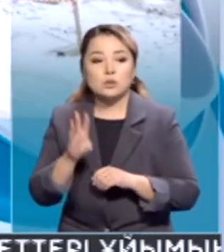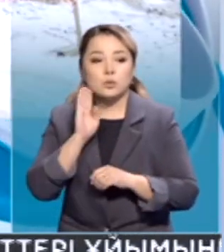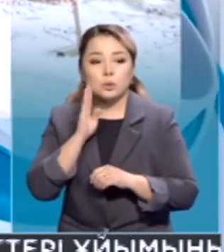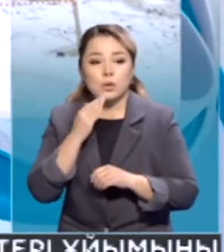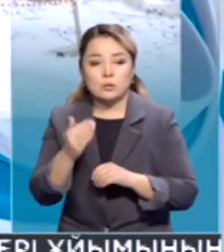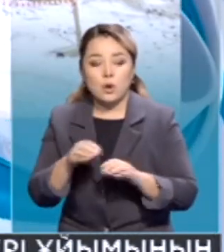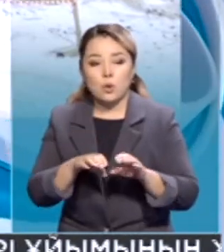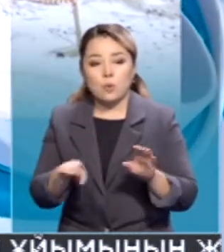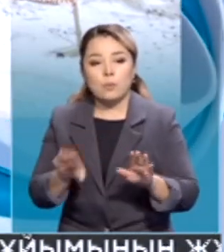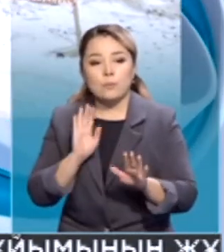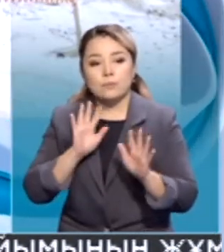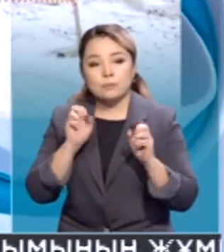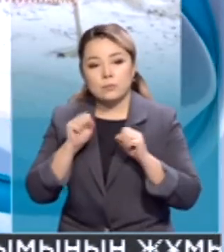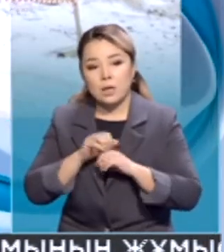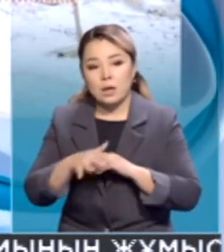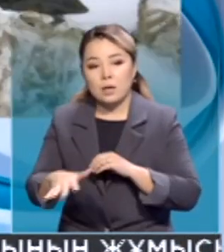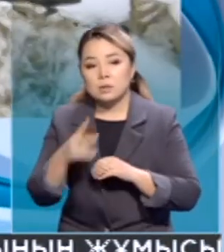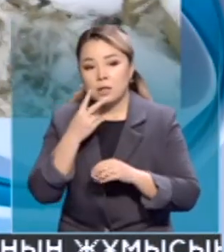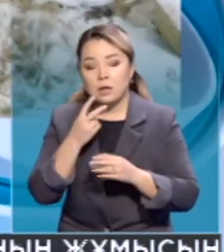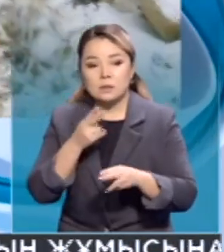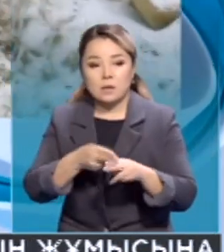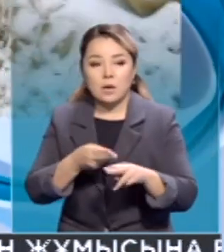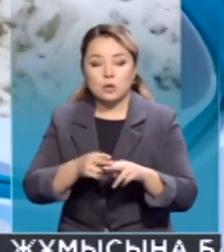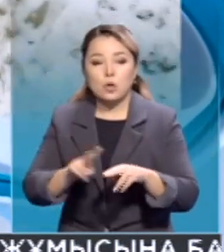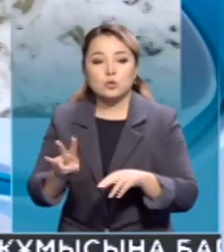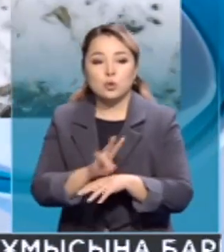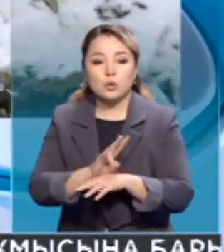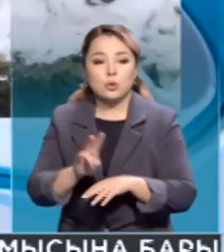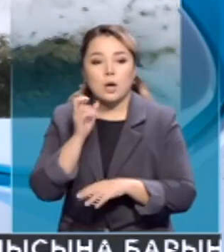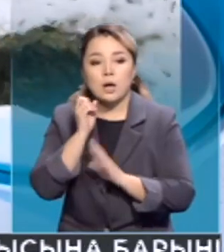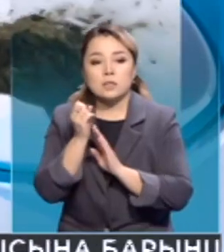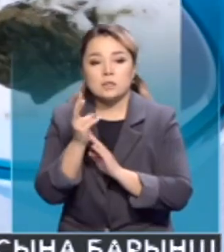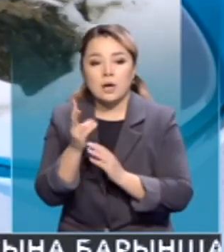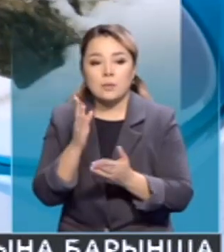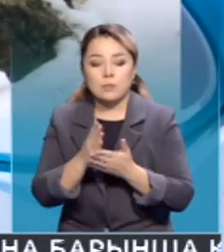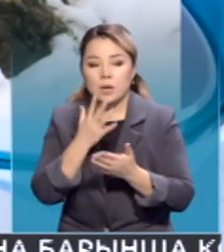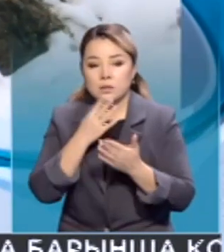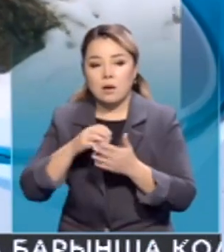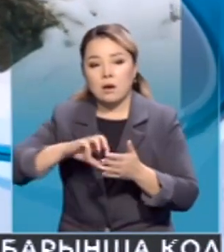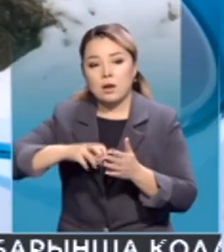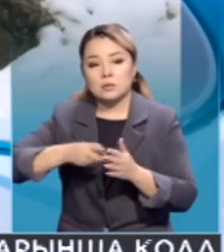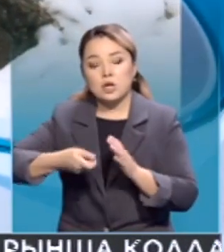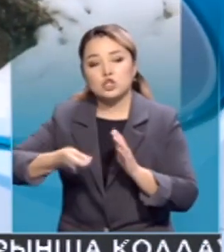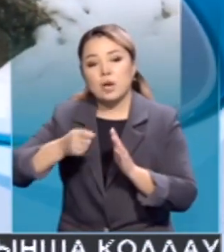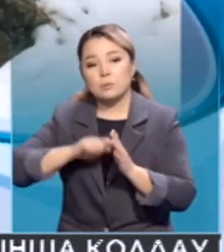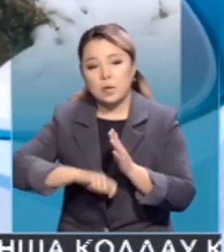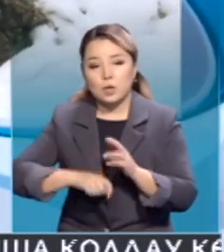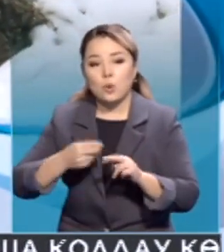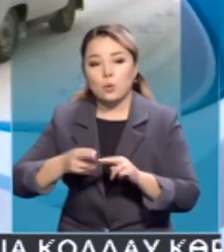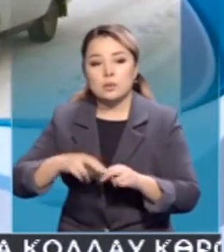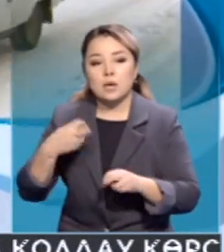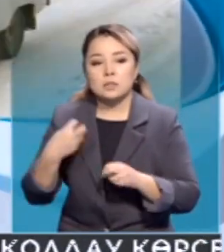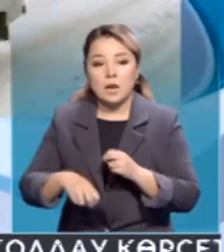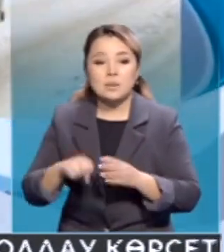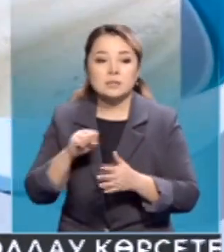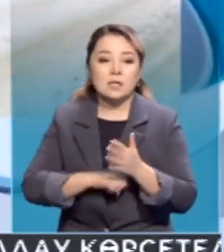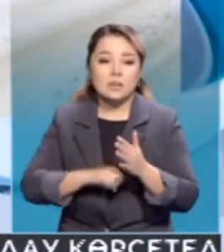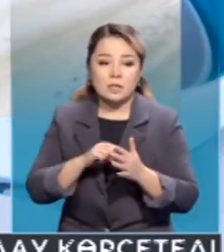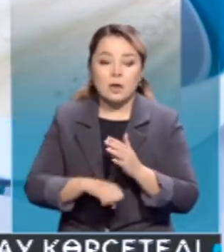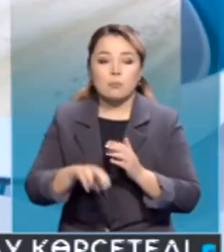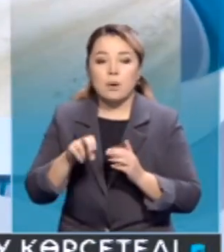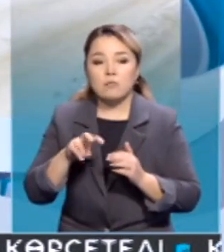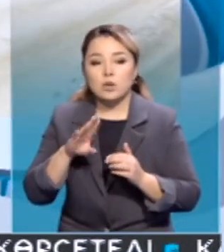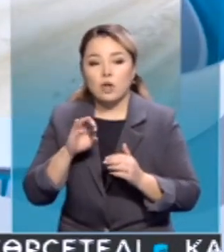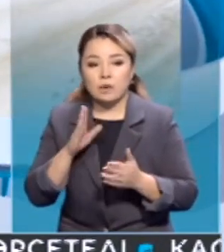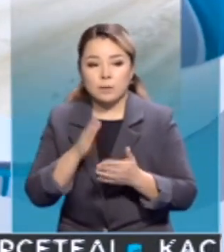құдықтан асып далаға жайылып кетпес үшін түнгі сағат 12-лерде кранның құлағы жабылды. Осы апаттың салдарынан